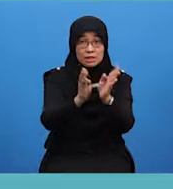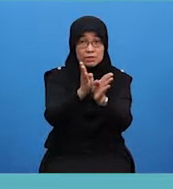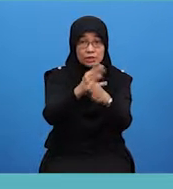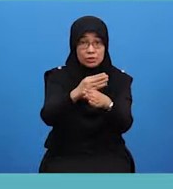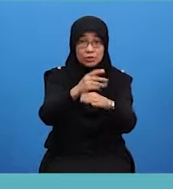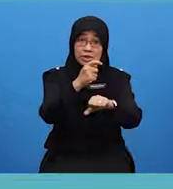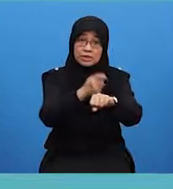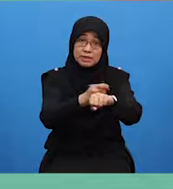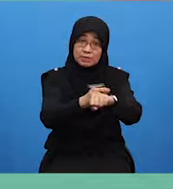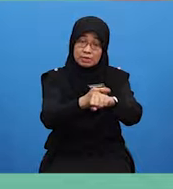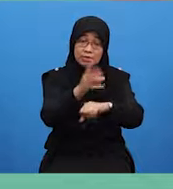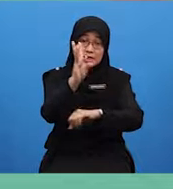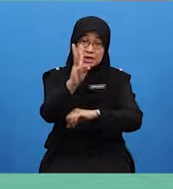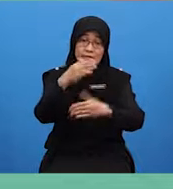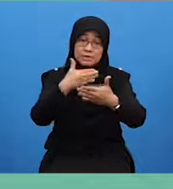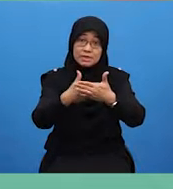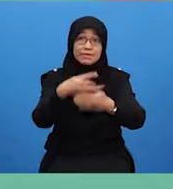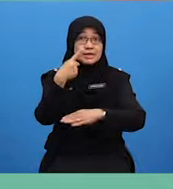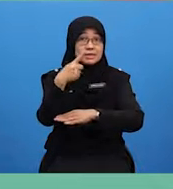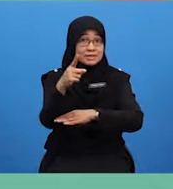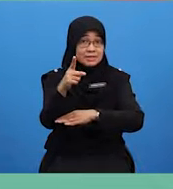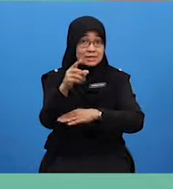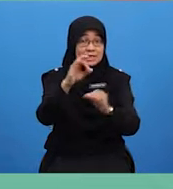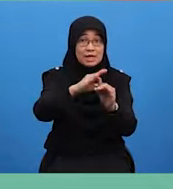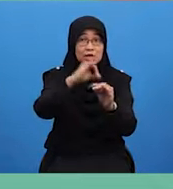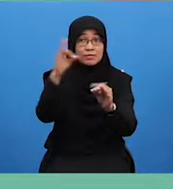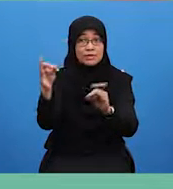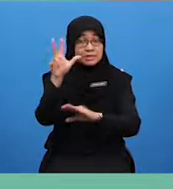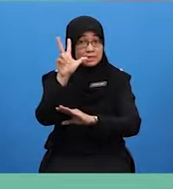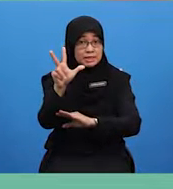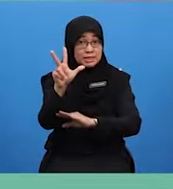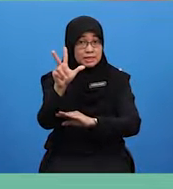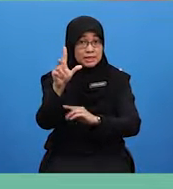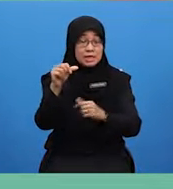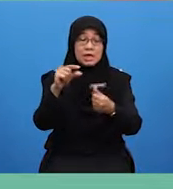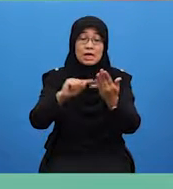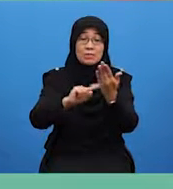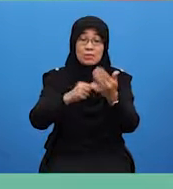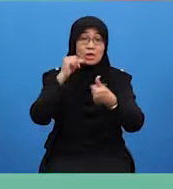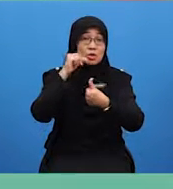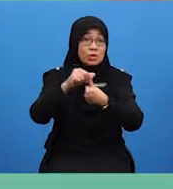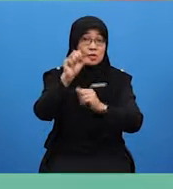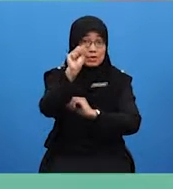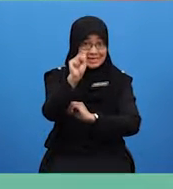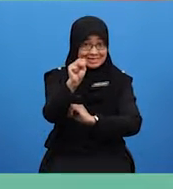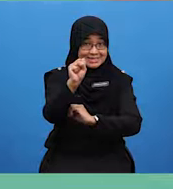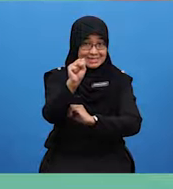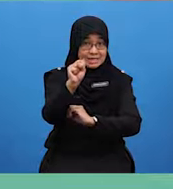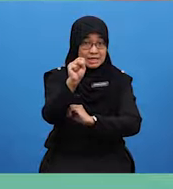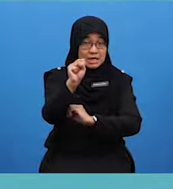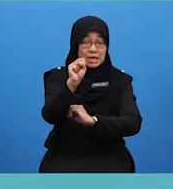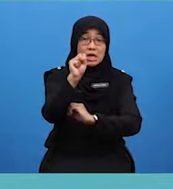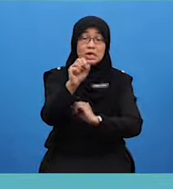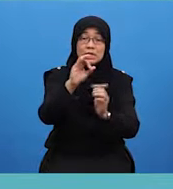ke-11. Manakala fasa ketiga pula, dia bermula dengan huruf S, iaitu fasa